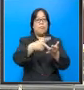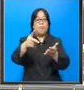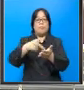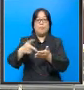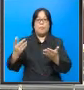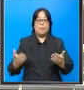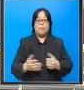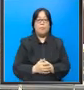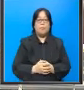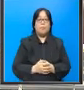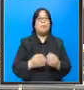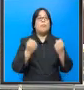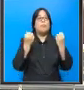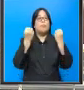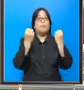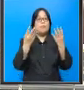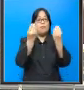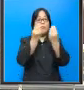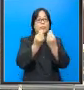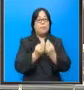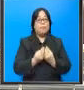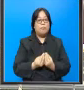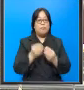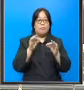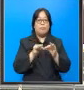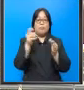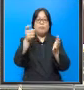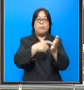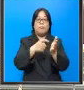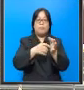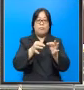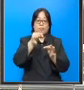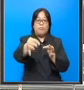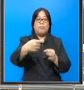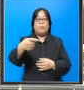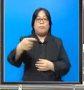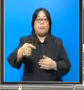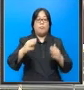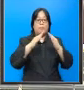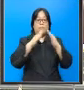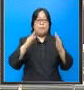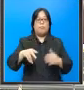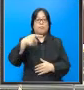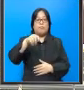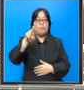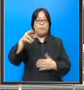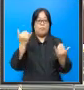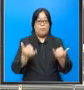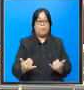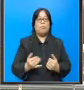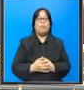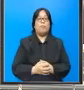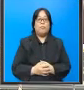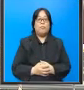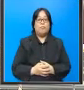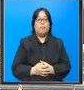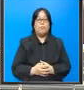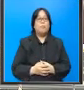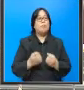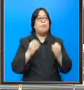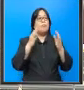membayar Berapakah jumlah tunggakan sewa unit rumah BPR setakat ini